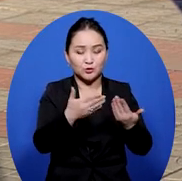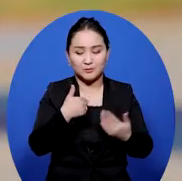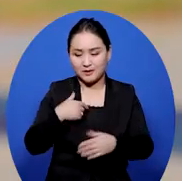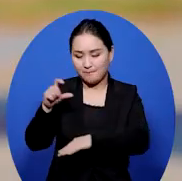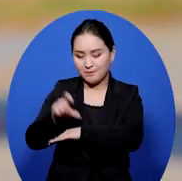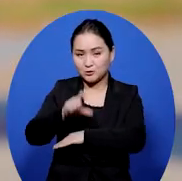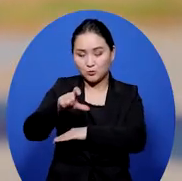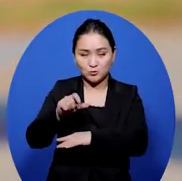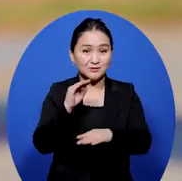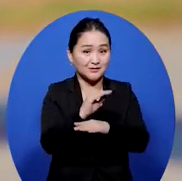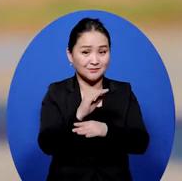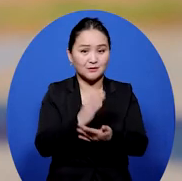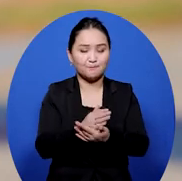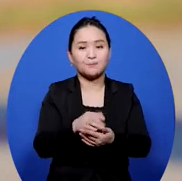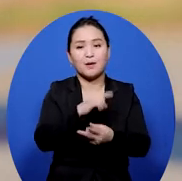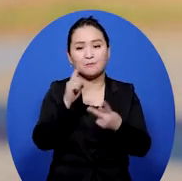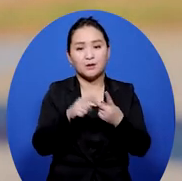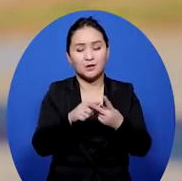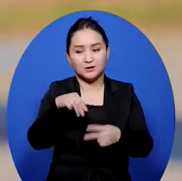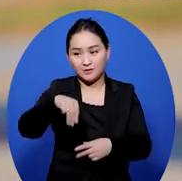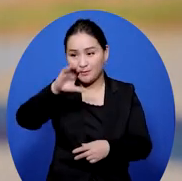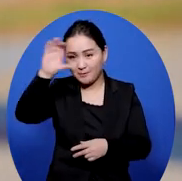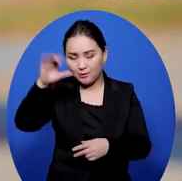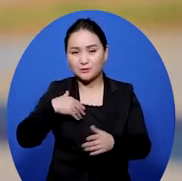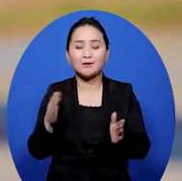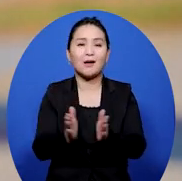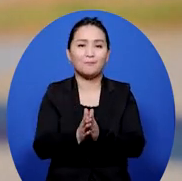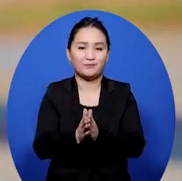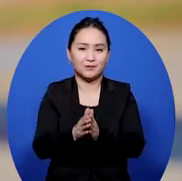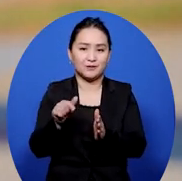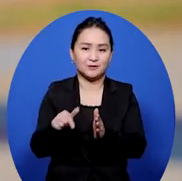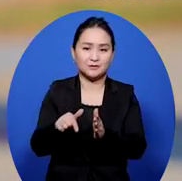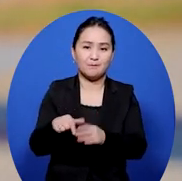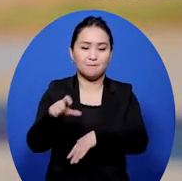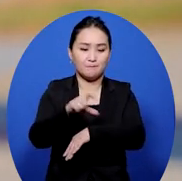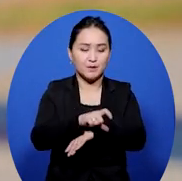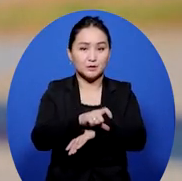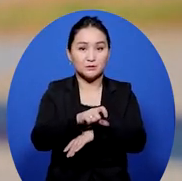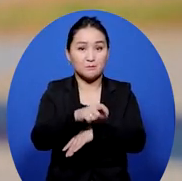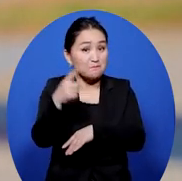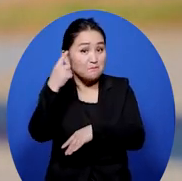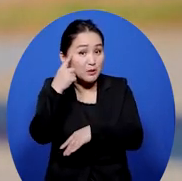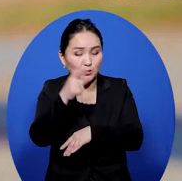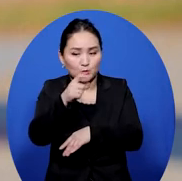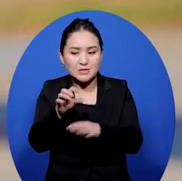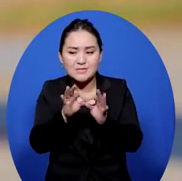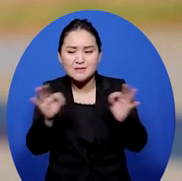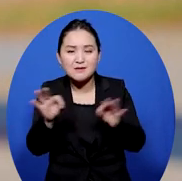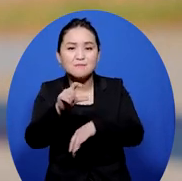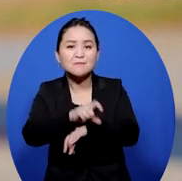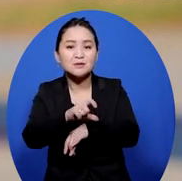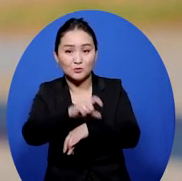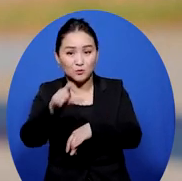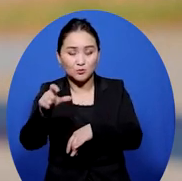тал дээр манай мэрэгчлүүд ажиллаж байгаа. Нөгөө талаасаа биднээс бас төрийн бас байгууллагуудтайгаа хамтраад энэ бас манай мэрэгчлүүдийн мэдхгүй зүйлүүд одоо